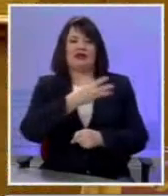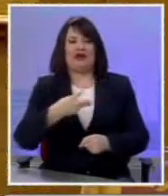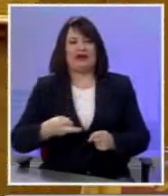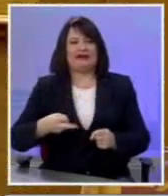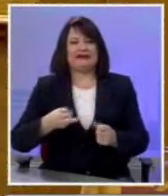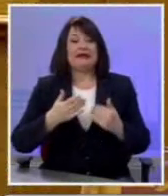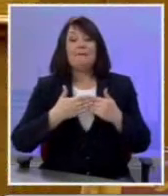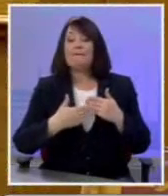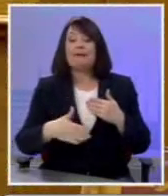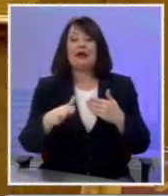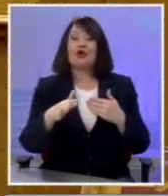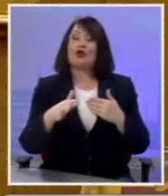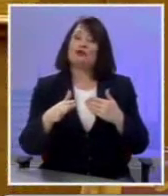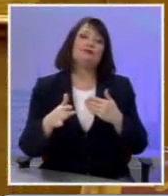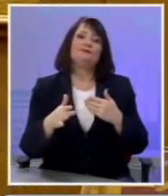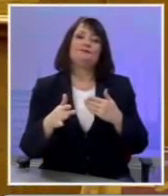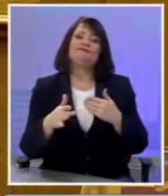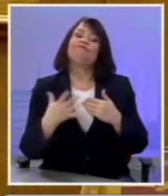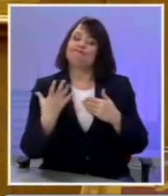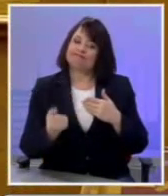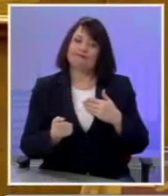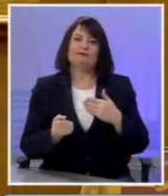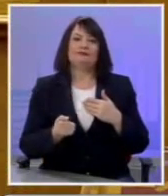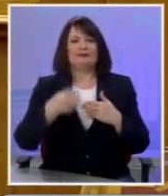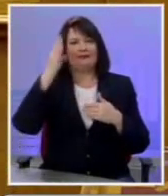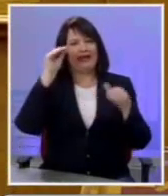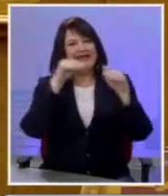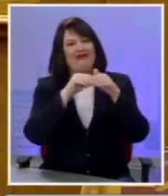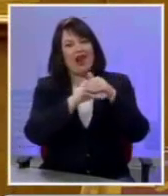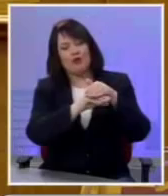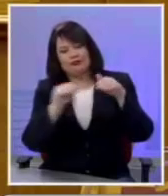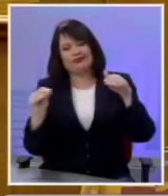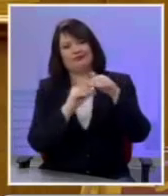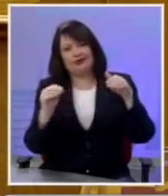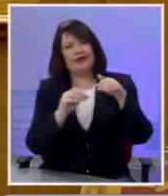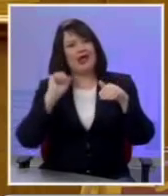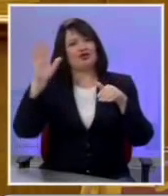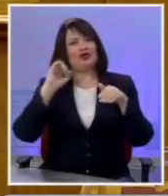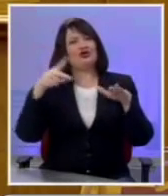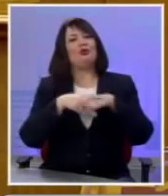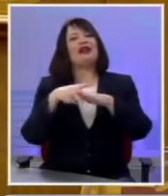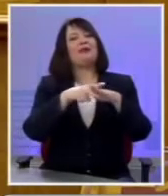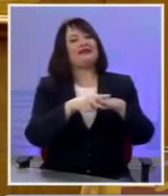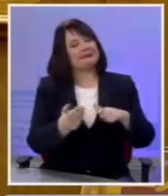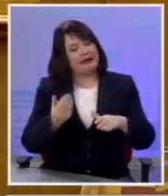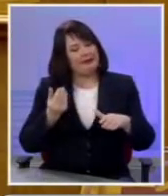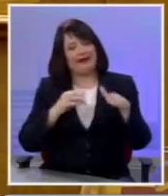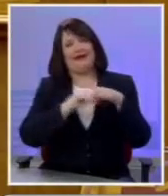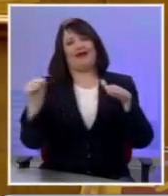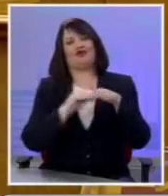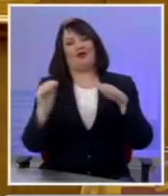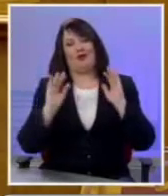αναλάβαμε σε μια περίοδο που υπήρχε έντονη φυγή κεφαλαίων από τις τράπεζες, ήδη είχε ξεκινήσει. Σε μια περίοδο